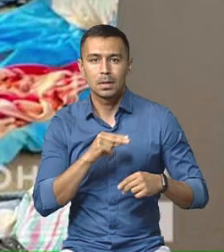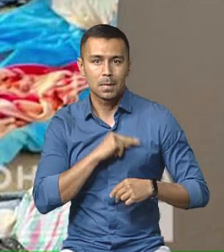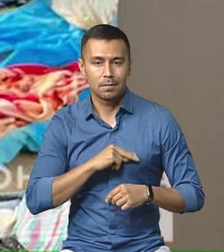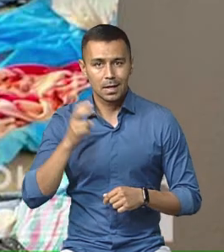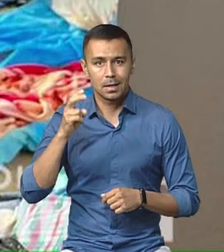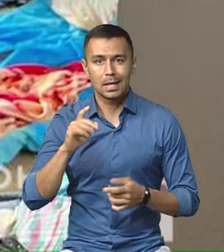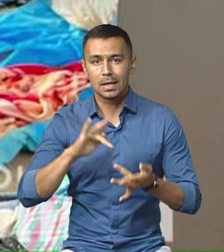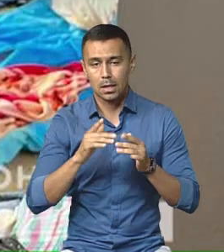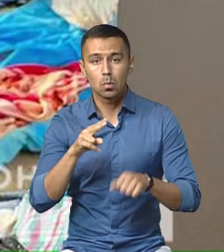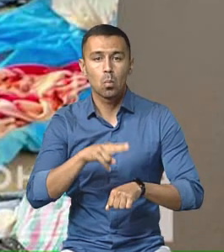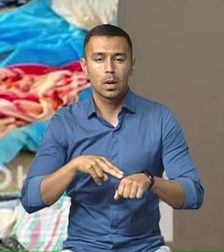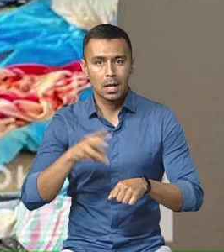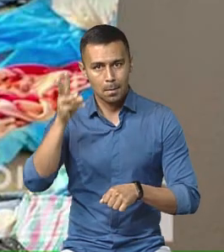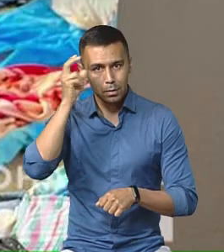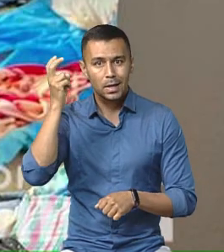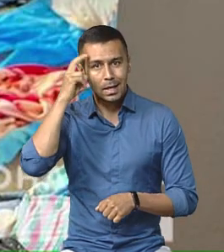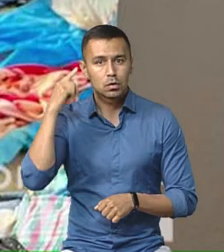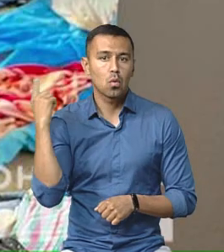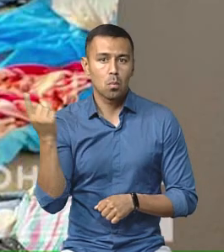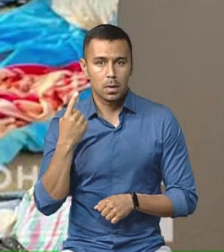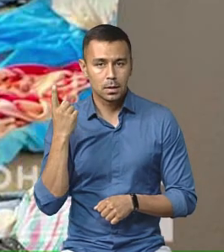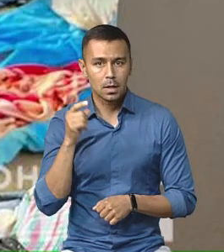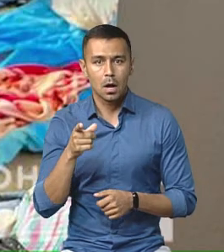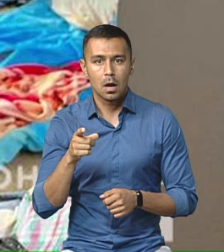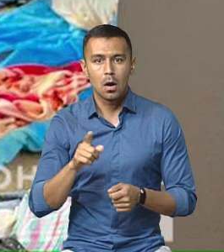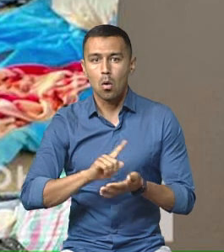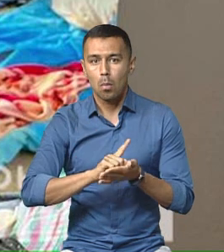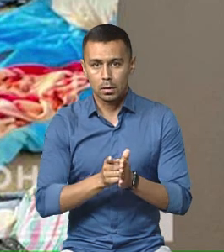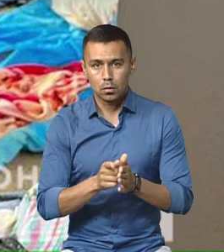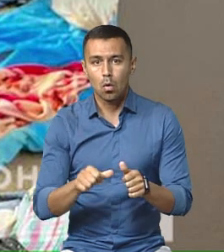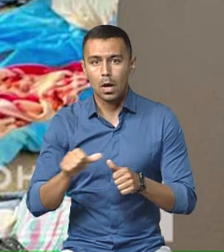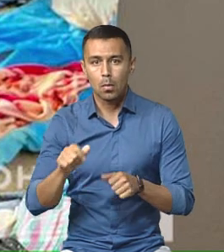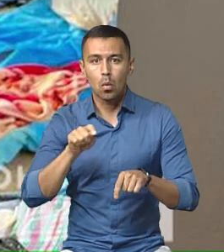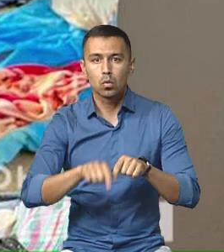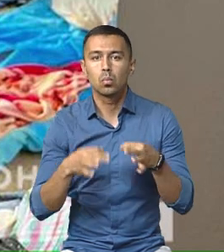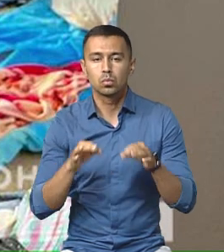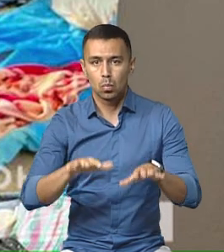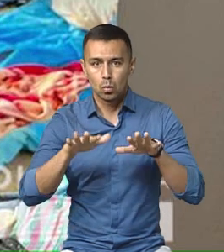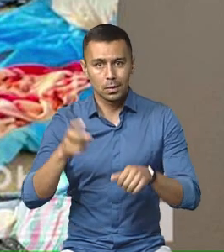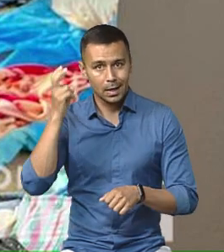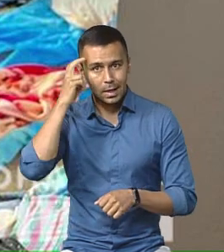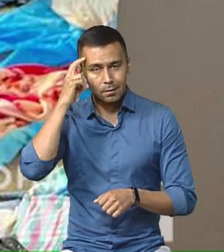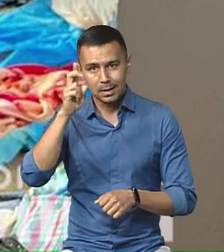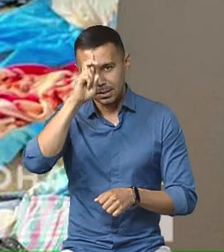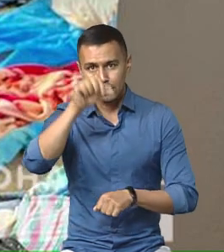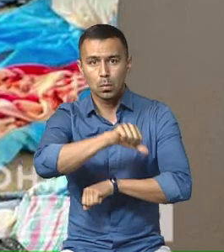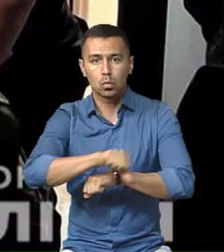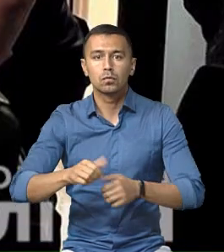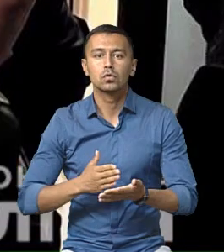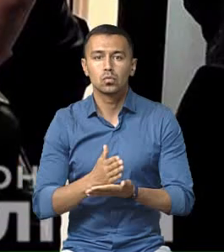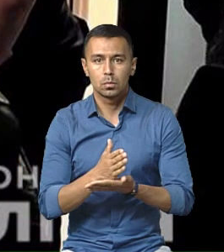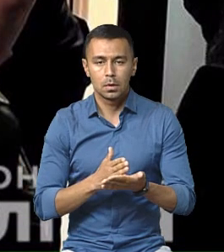працівниками кіберполіції Хмельницької та Київської областей та оперативниками окремого контрольно-пропускного пункту Київ Державної прикордонної